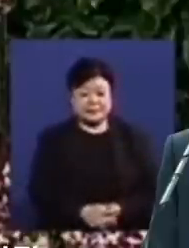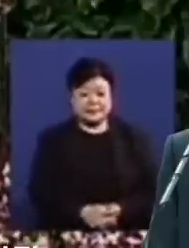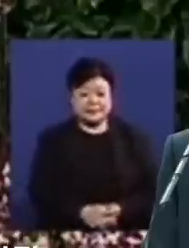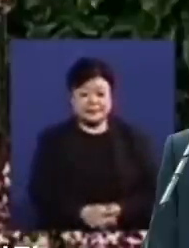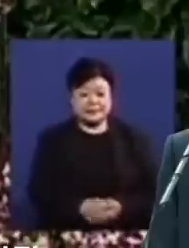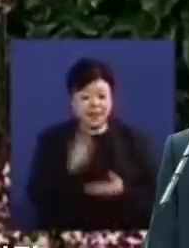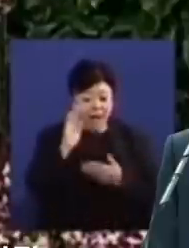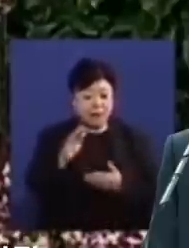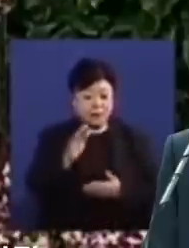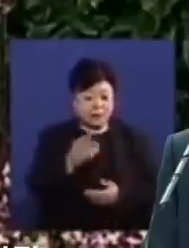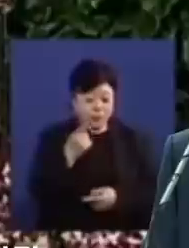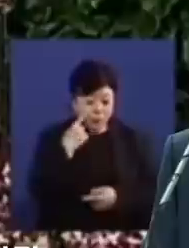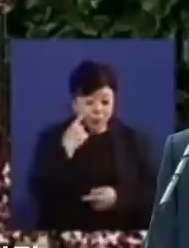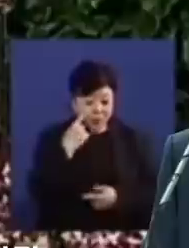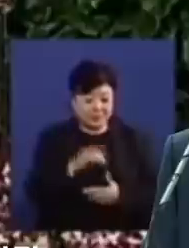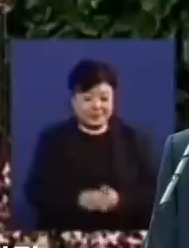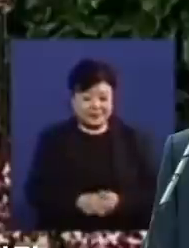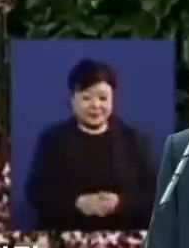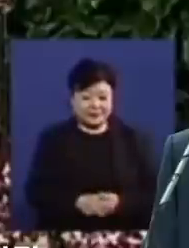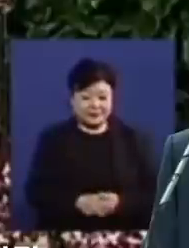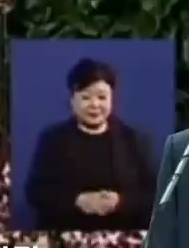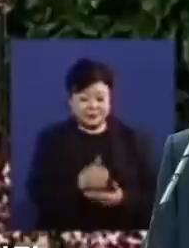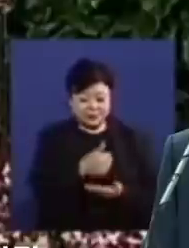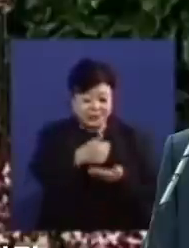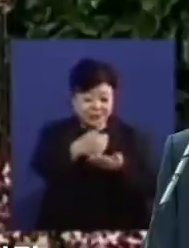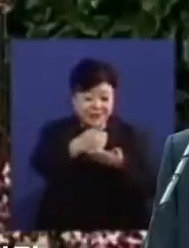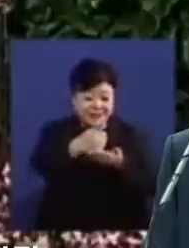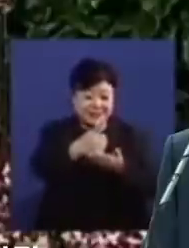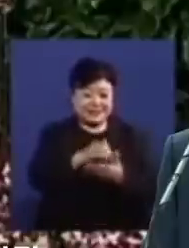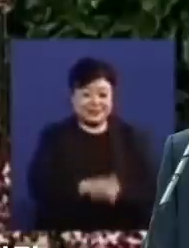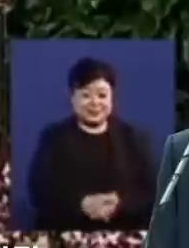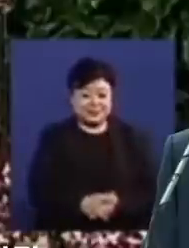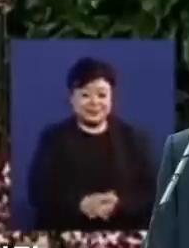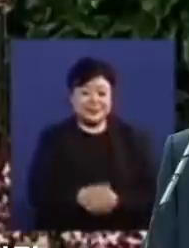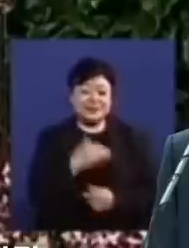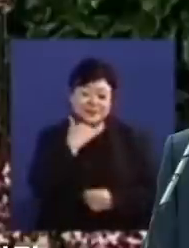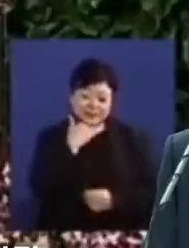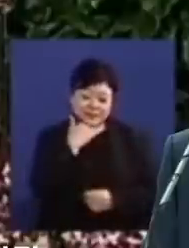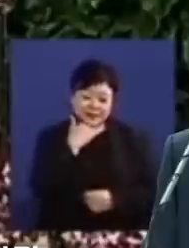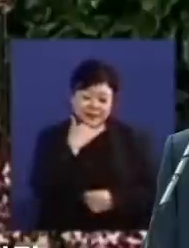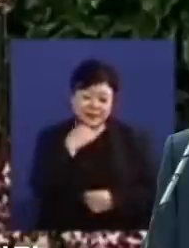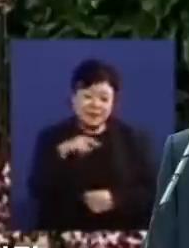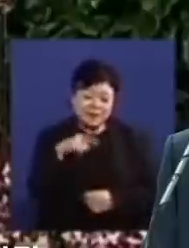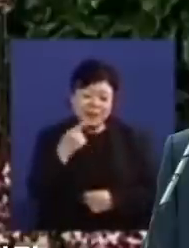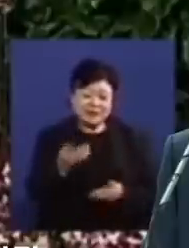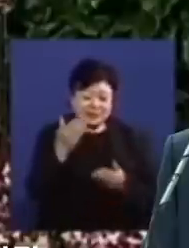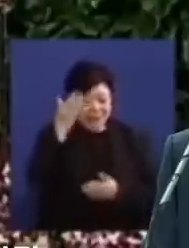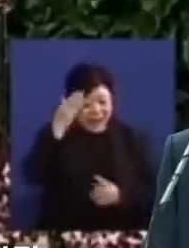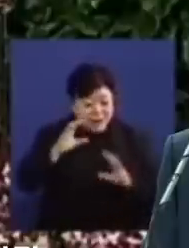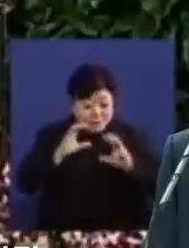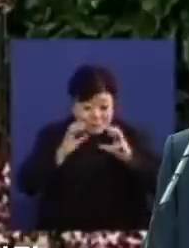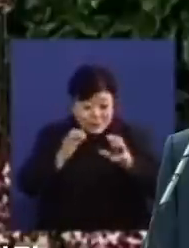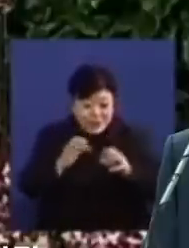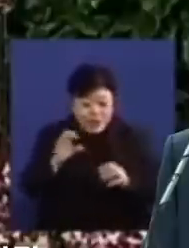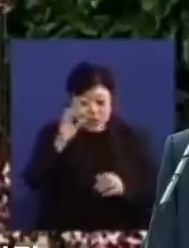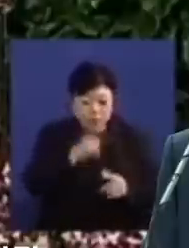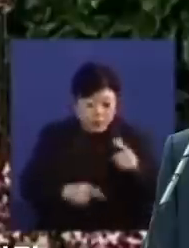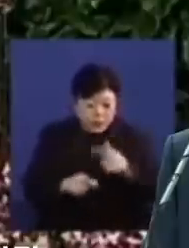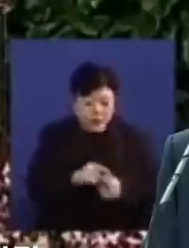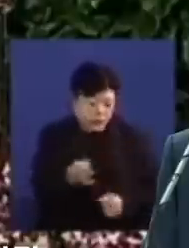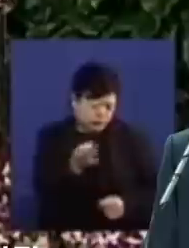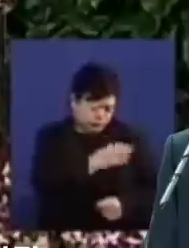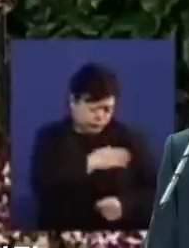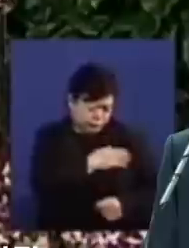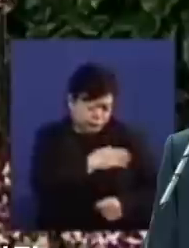이제 앞으로 두고 보십시오. 앞으로 주님이 기다리신다면 100년만 지나면 우리 한국이 유럽보다